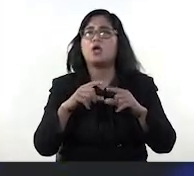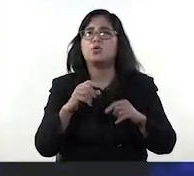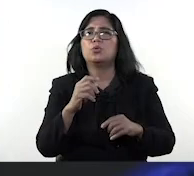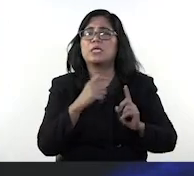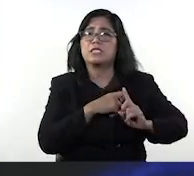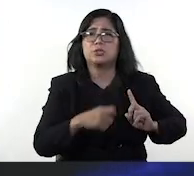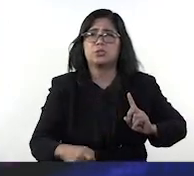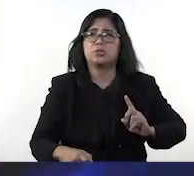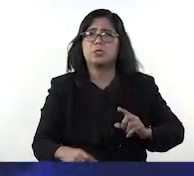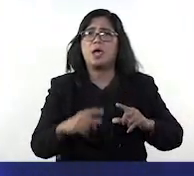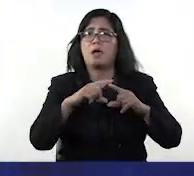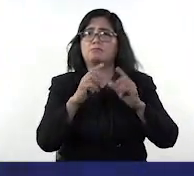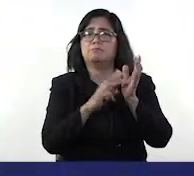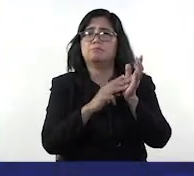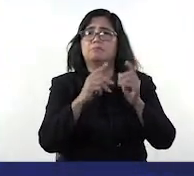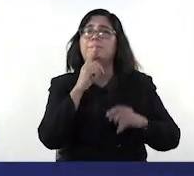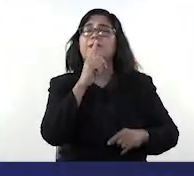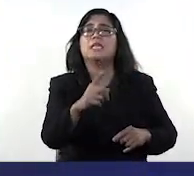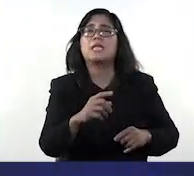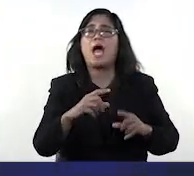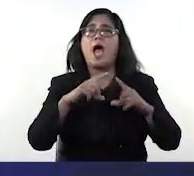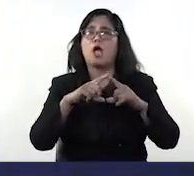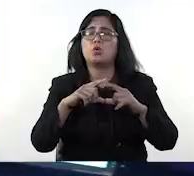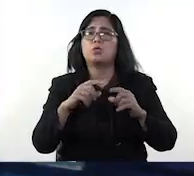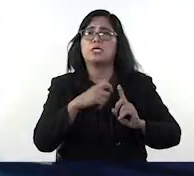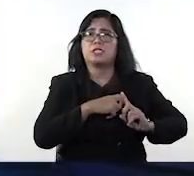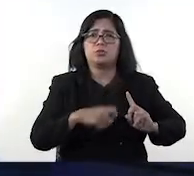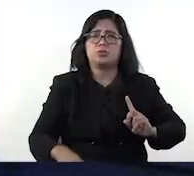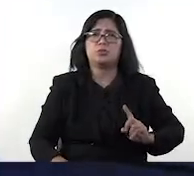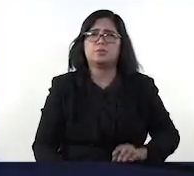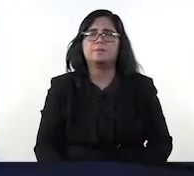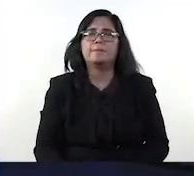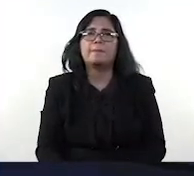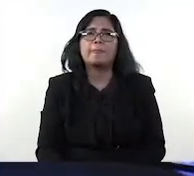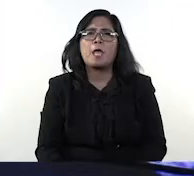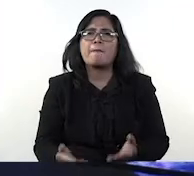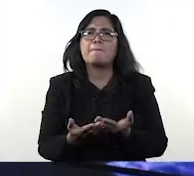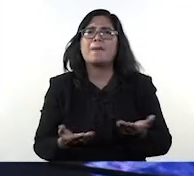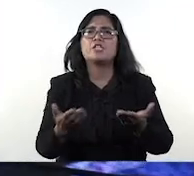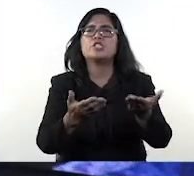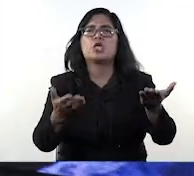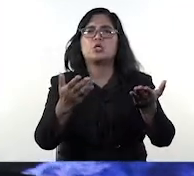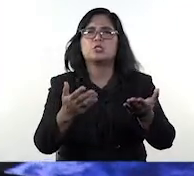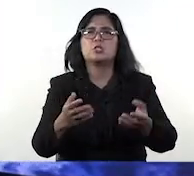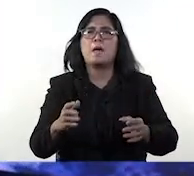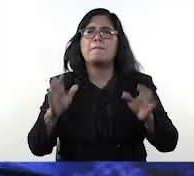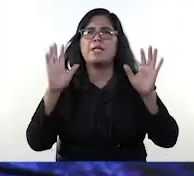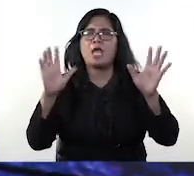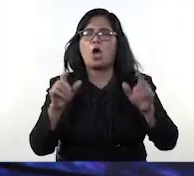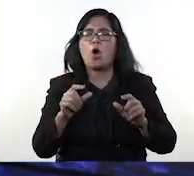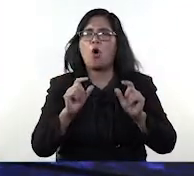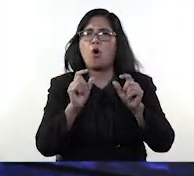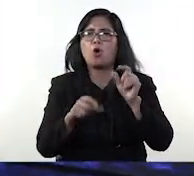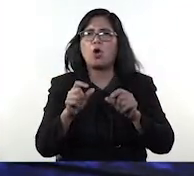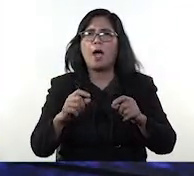Kwartir Hai di zaman era keterbukaan media sosial hari-hari ini ini banyak orang memakai